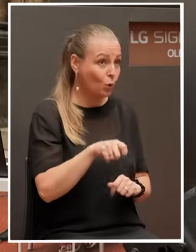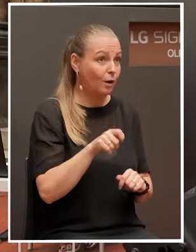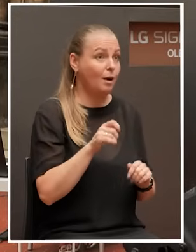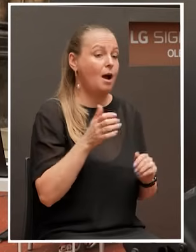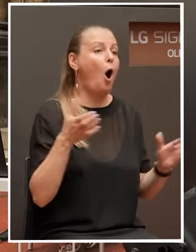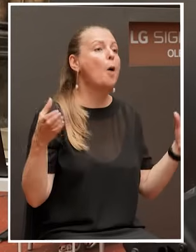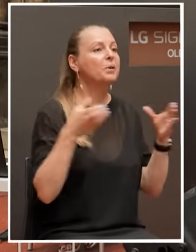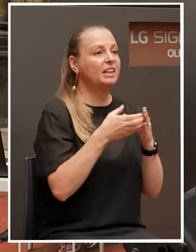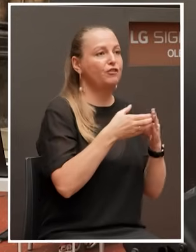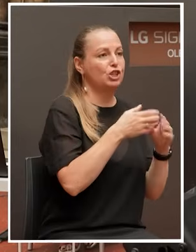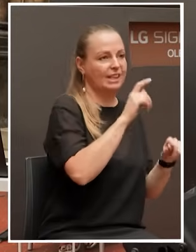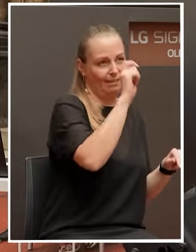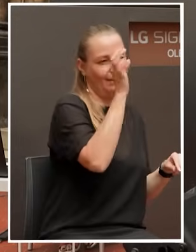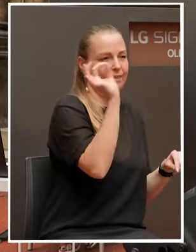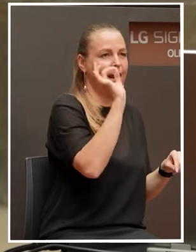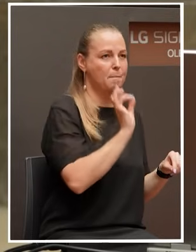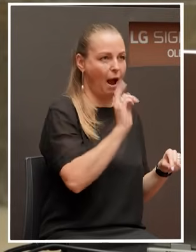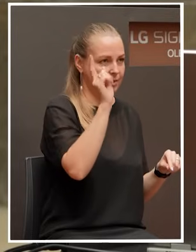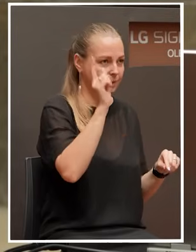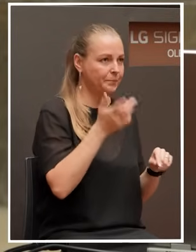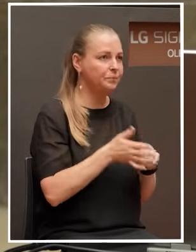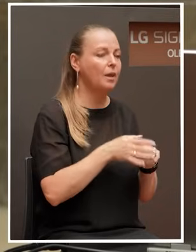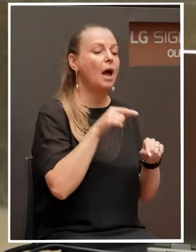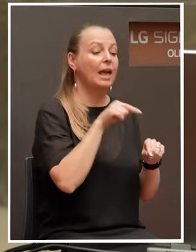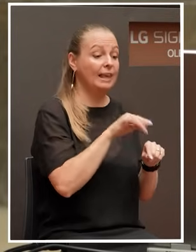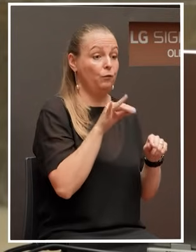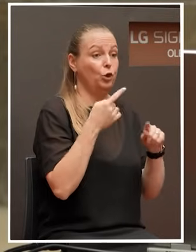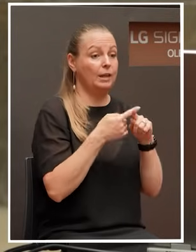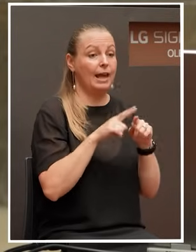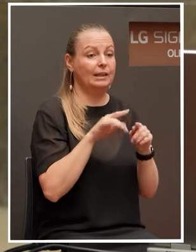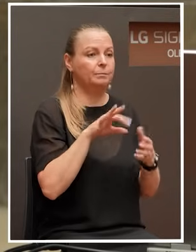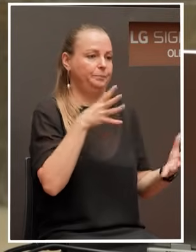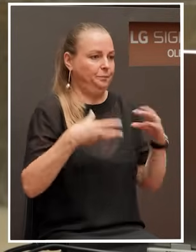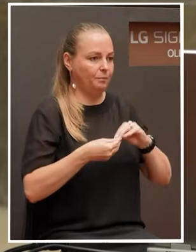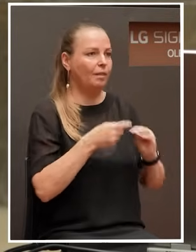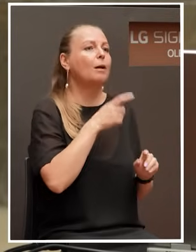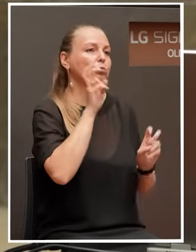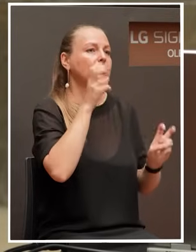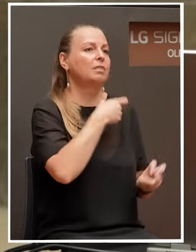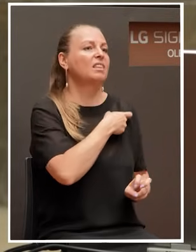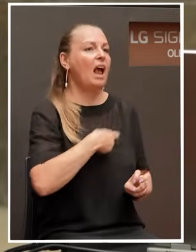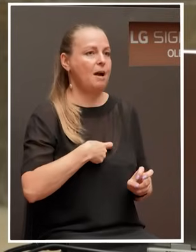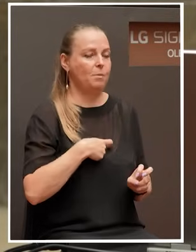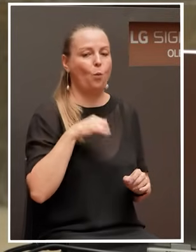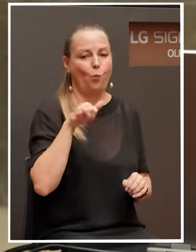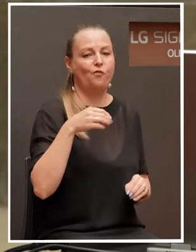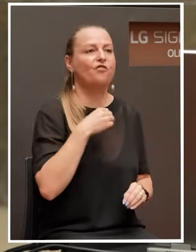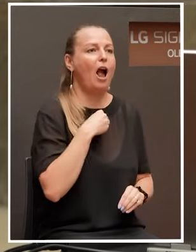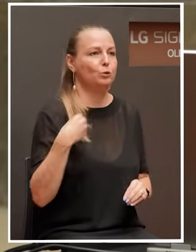что объединившейся Германии. И эта травма преследует французов несколько десятилетий.